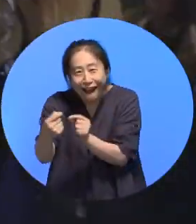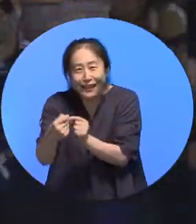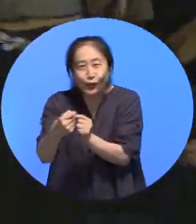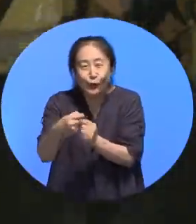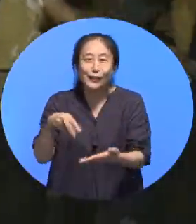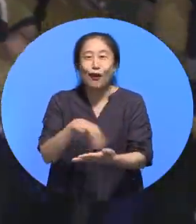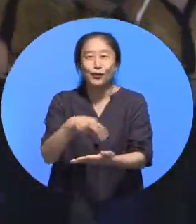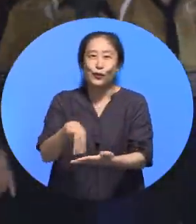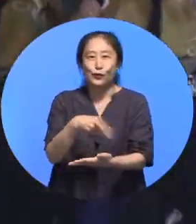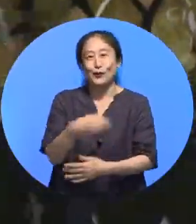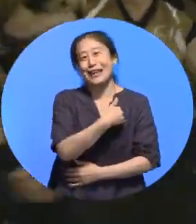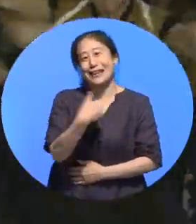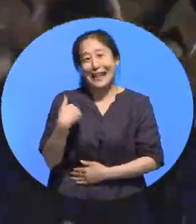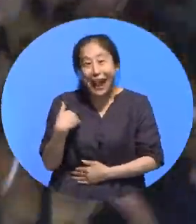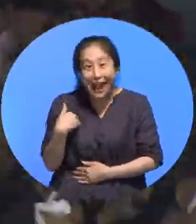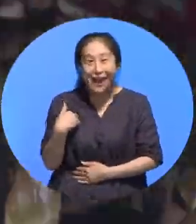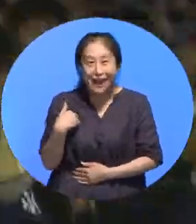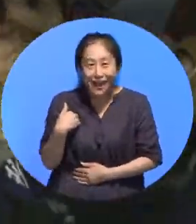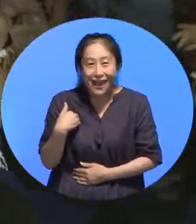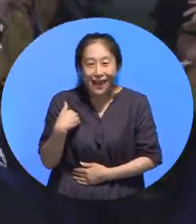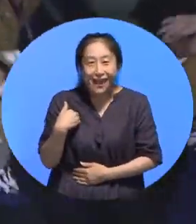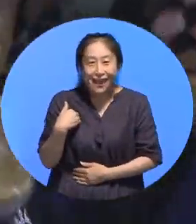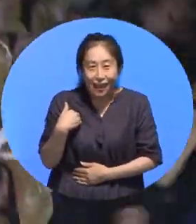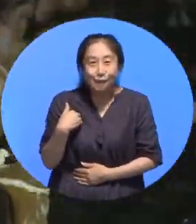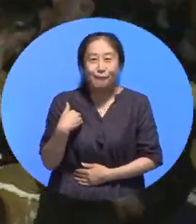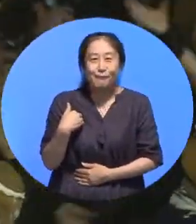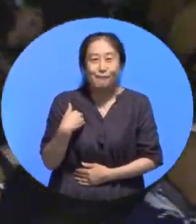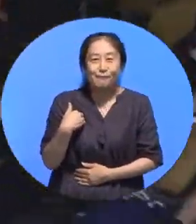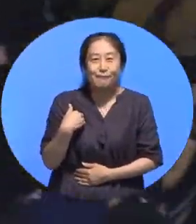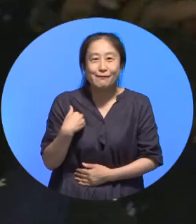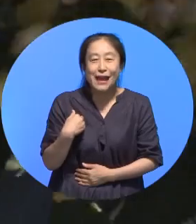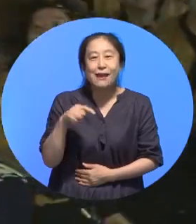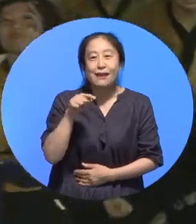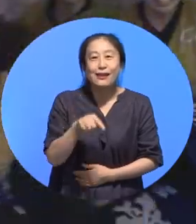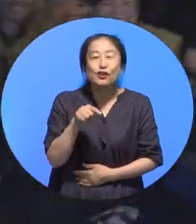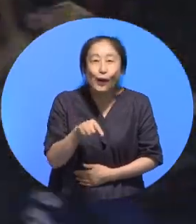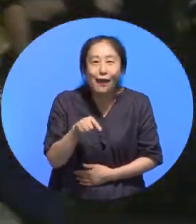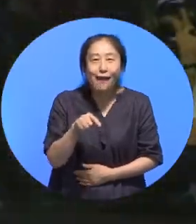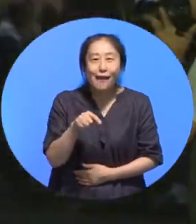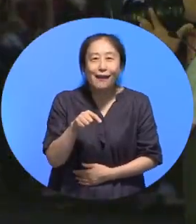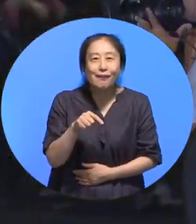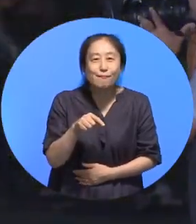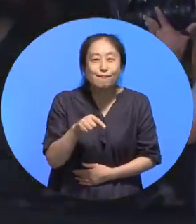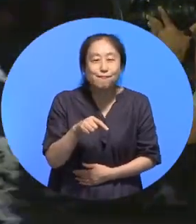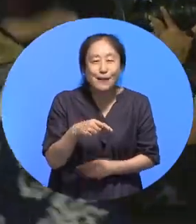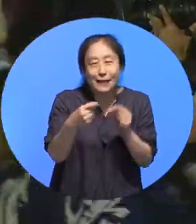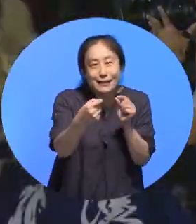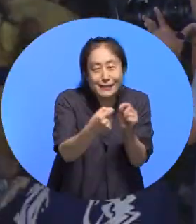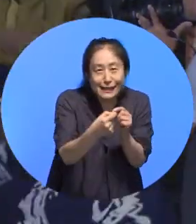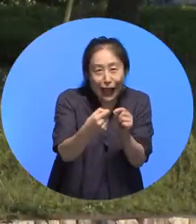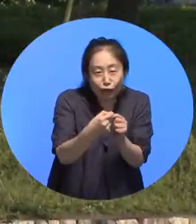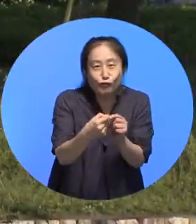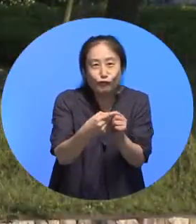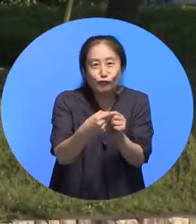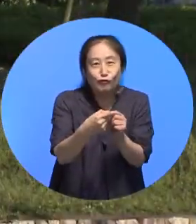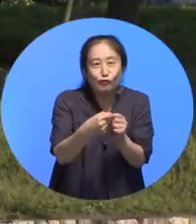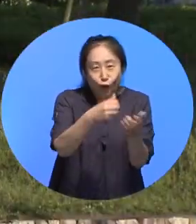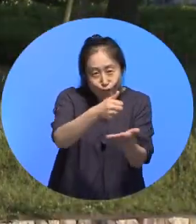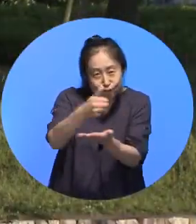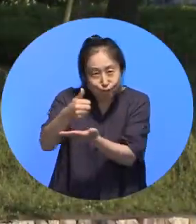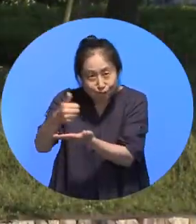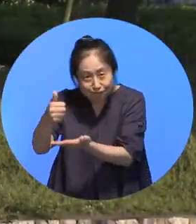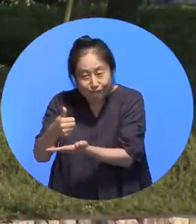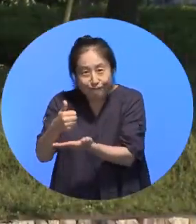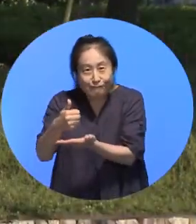すごい近い距離で踊れるお祭りなので大きいお祭りで踊るのもまた別の楽しさがあるんですけどその田祭りの